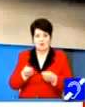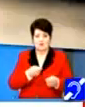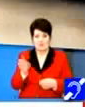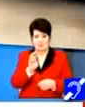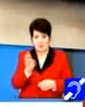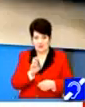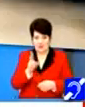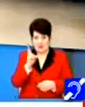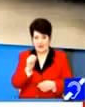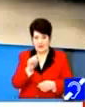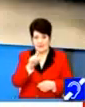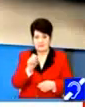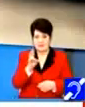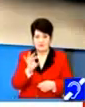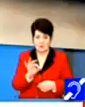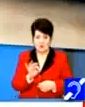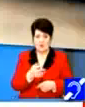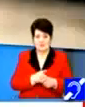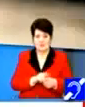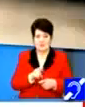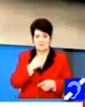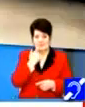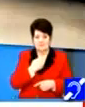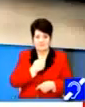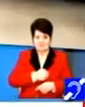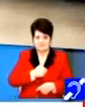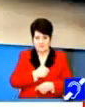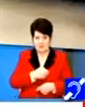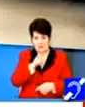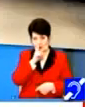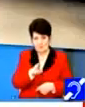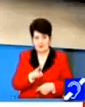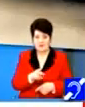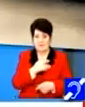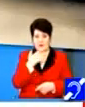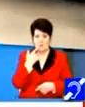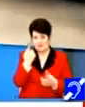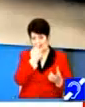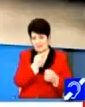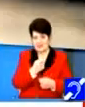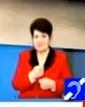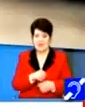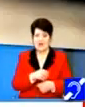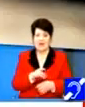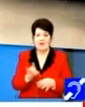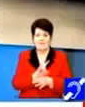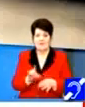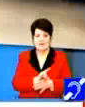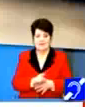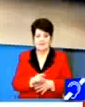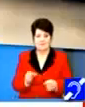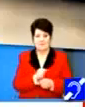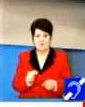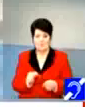Botanica le-a pus interdicție de acces și asta le-a stârnit mânia. Timp de 2 luni, indivizii au transmis mai multe alerte false cu bombă și au pus pe jar